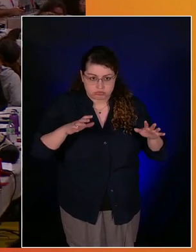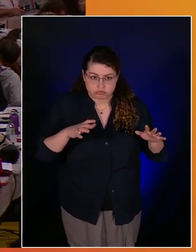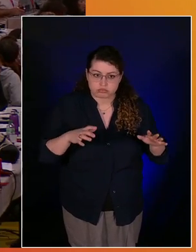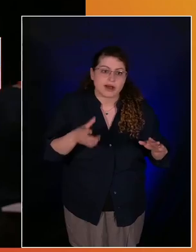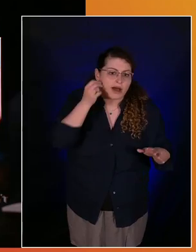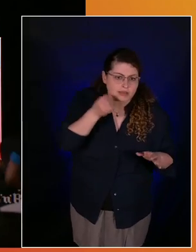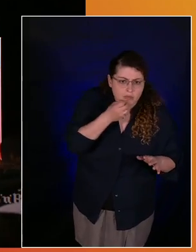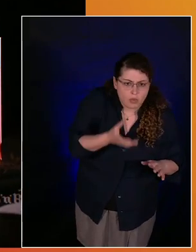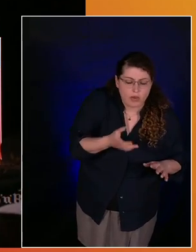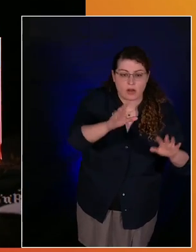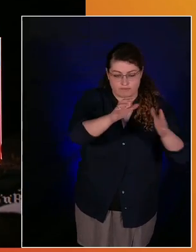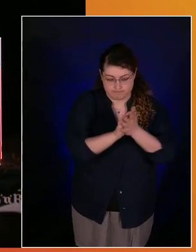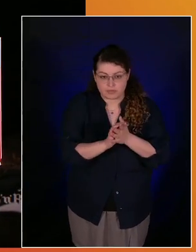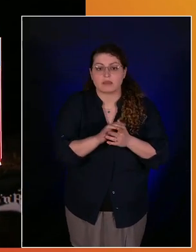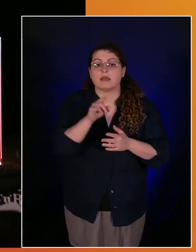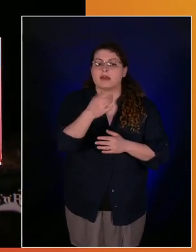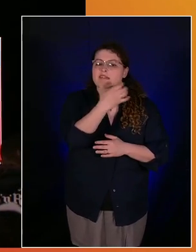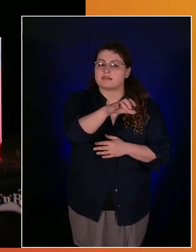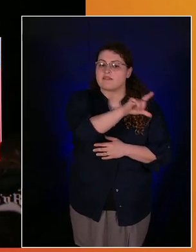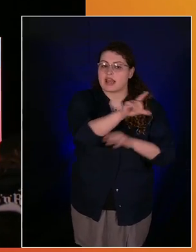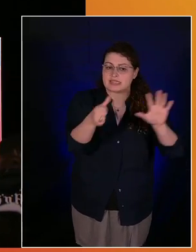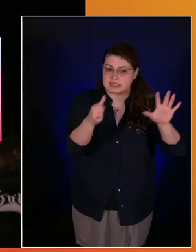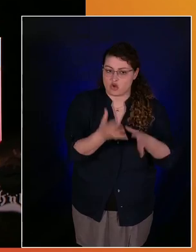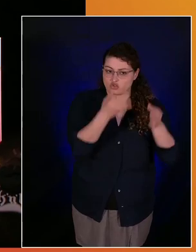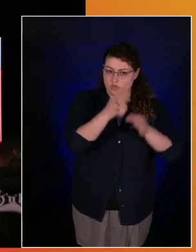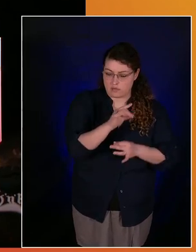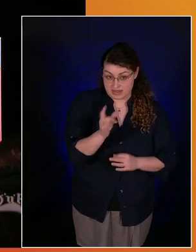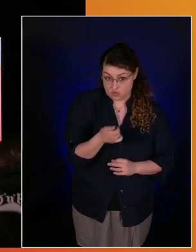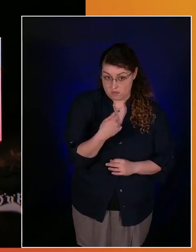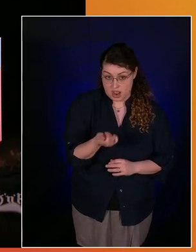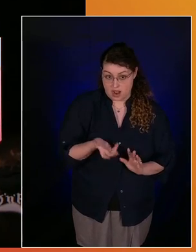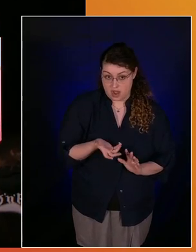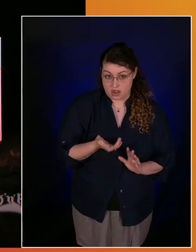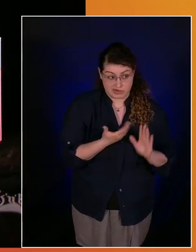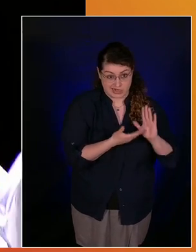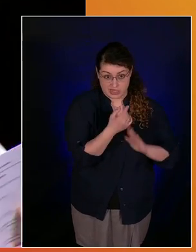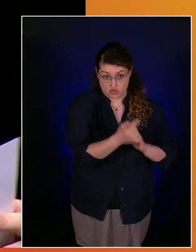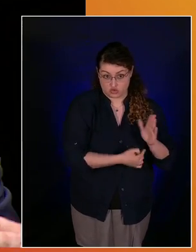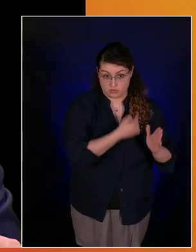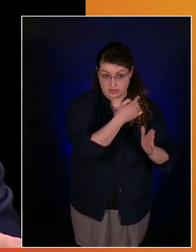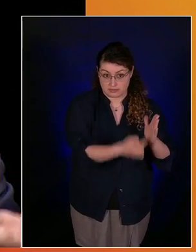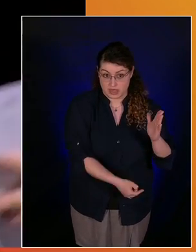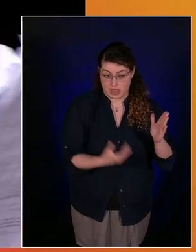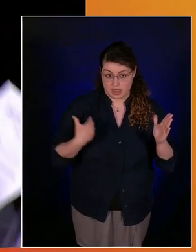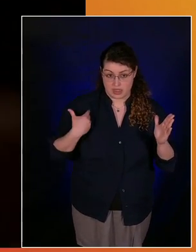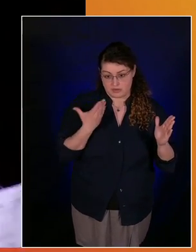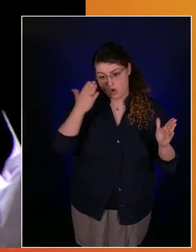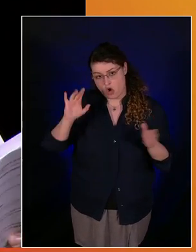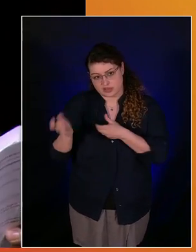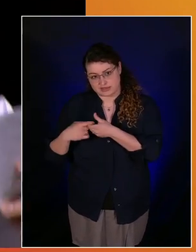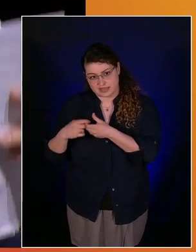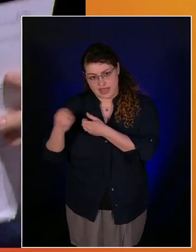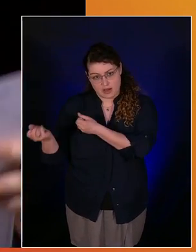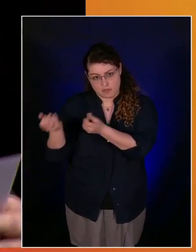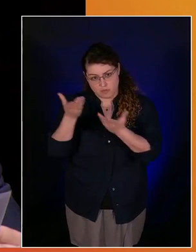oui alors pour le 526 c'est normal qu'on le retrouve pas camarade le 526 il a été supprimé il y avait un autre syndicat qui a fait une